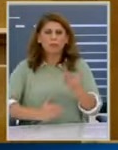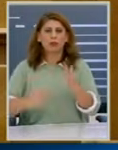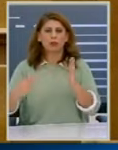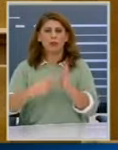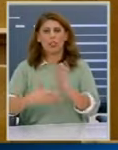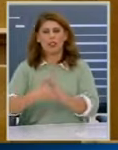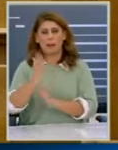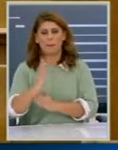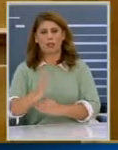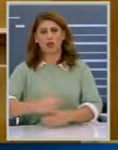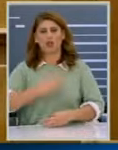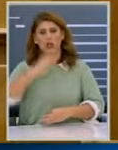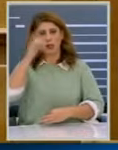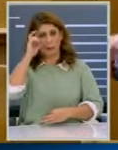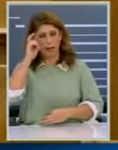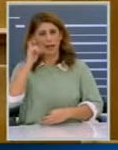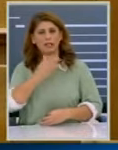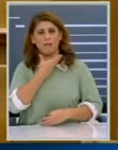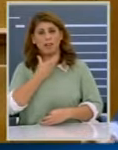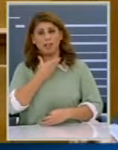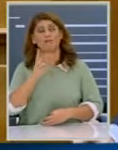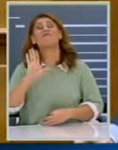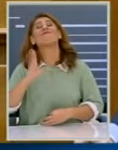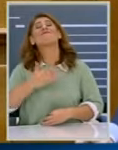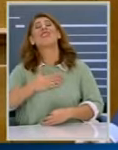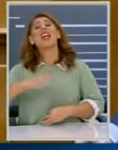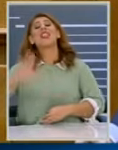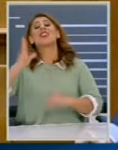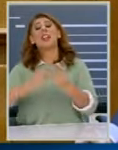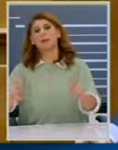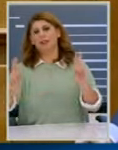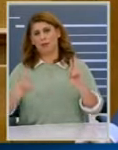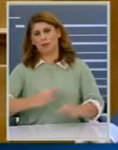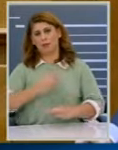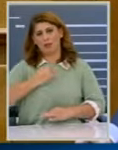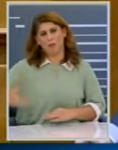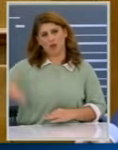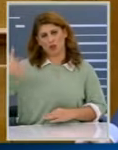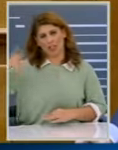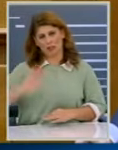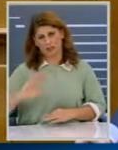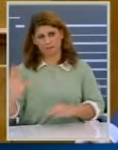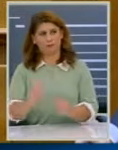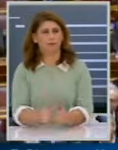κύριος Σαμαράς και ο κύριος Βενιζέλος. Δεν θα σας το επιτρέψουμε λοιπόν αυτό, κύριε Μητσοτάκη.